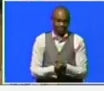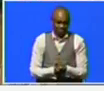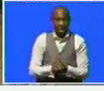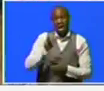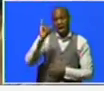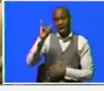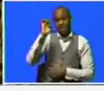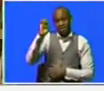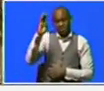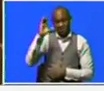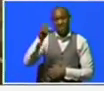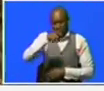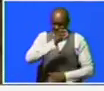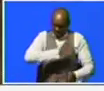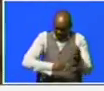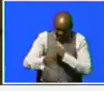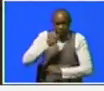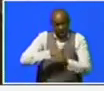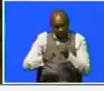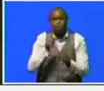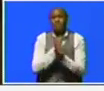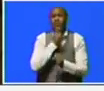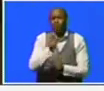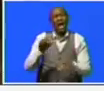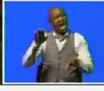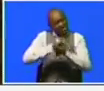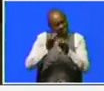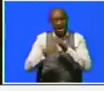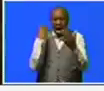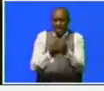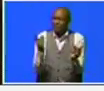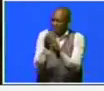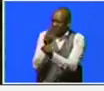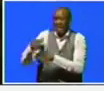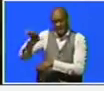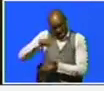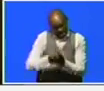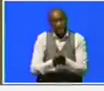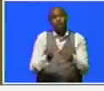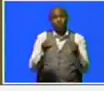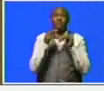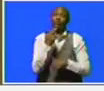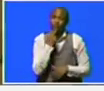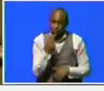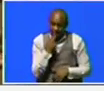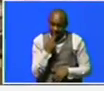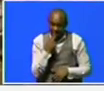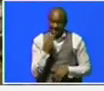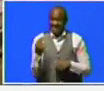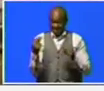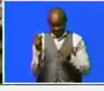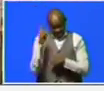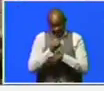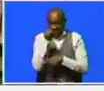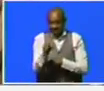ya IEBC imekuwa kwenye mikakati ya kuhakikisha vifaa vinawasili maeneo yote tayari kwa Jumanne, siku ambayo ni muhimu